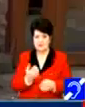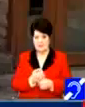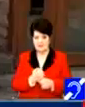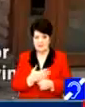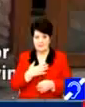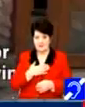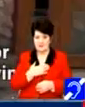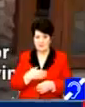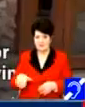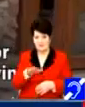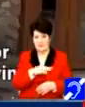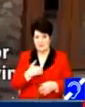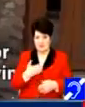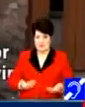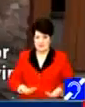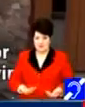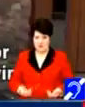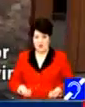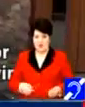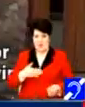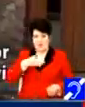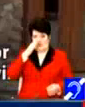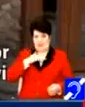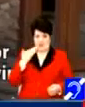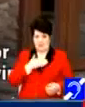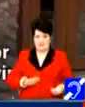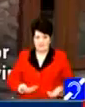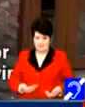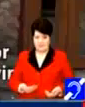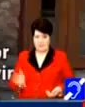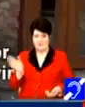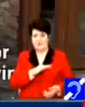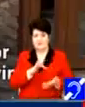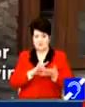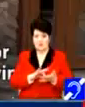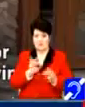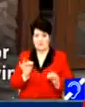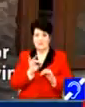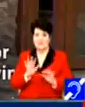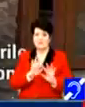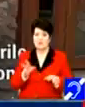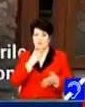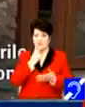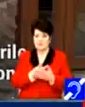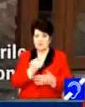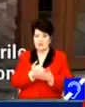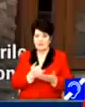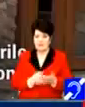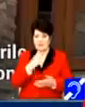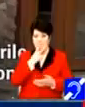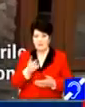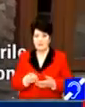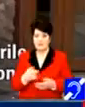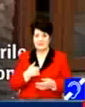нашем подворье. Здесь мы живем, здесь живут наши родители. И всем туристам интересно не только посмотреть, как делается вино, но и